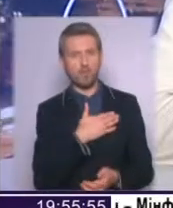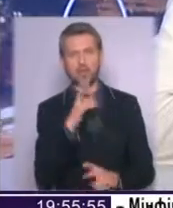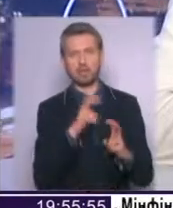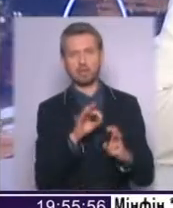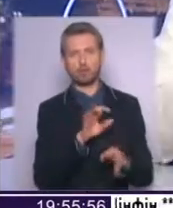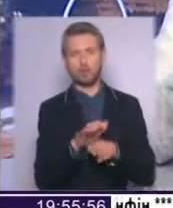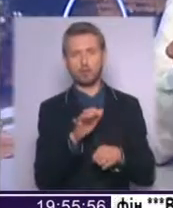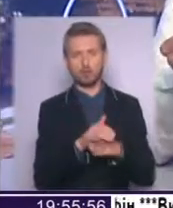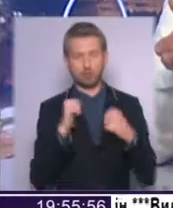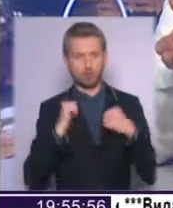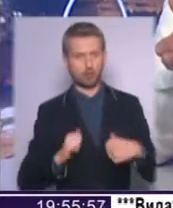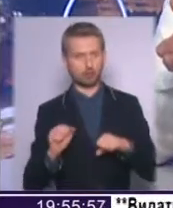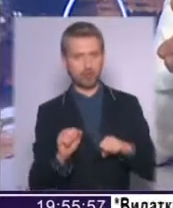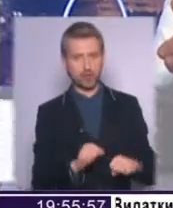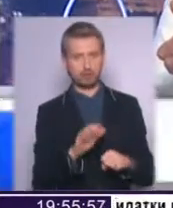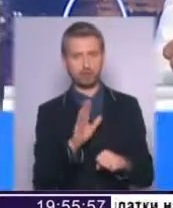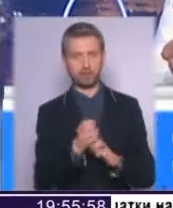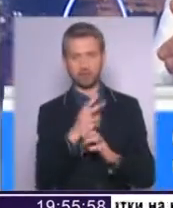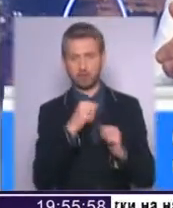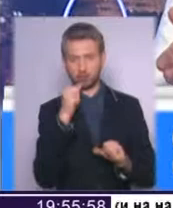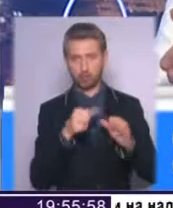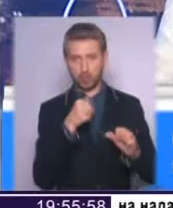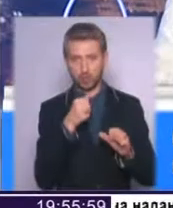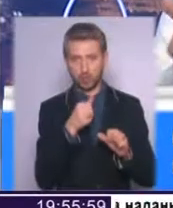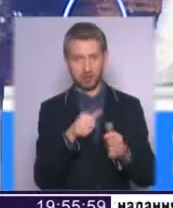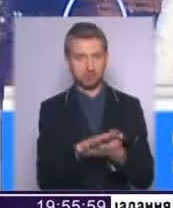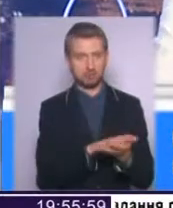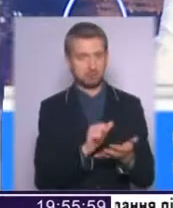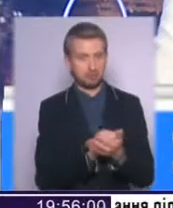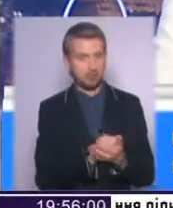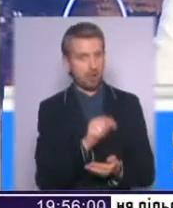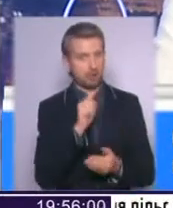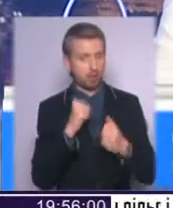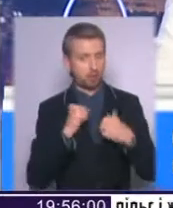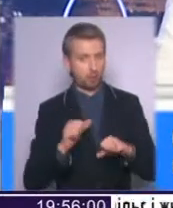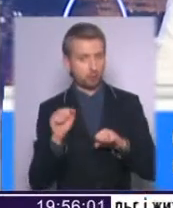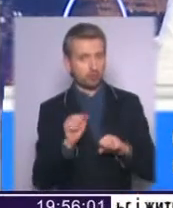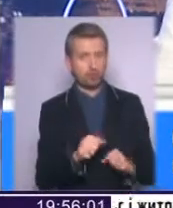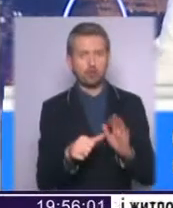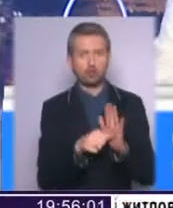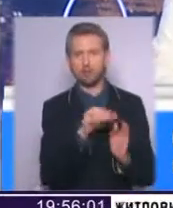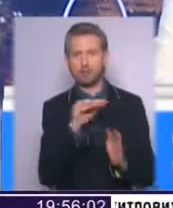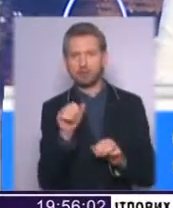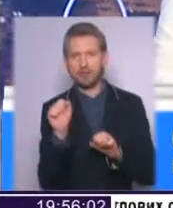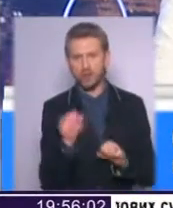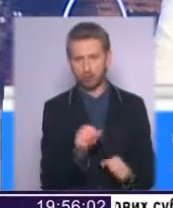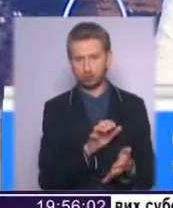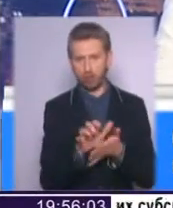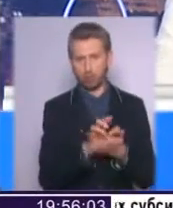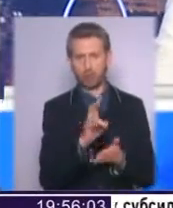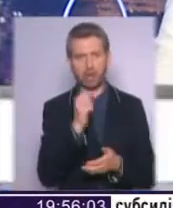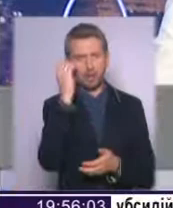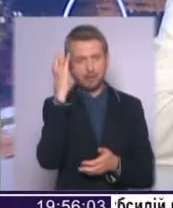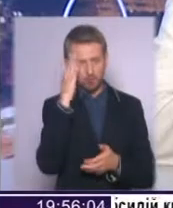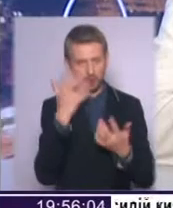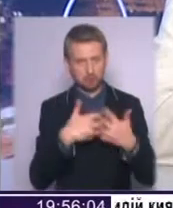виготовленню бронежилетів у 2012 році, порізали. А там бронежилети 6 ступеня захисту витуляли на японських